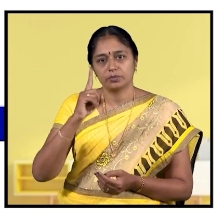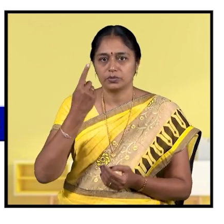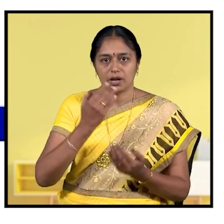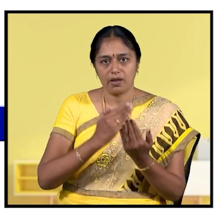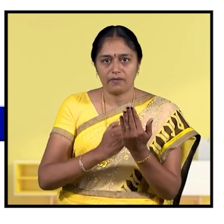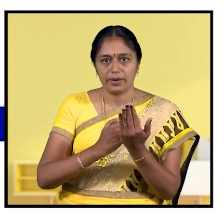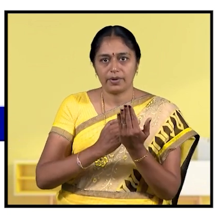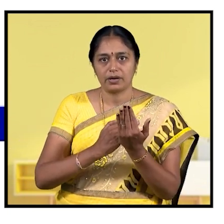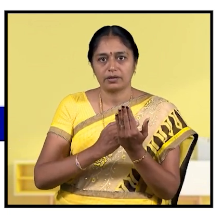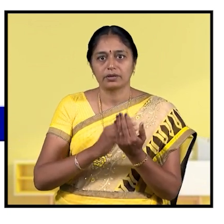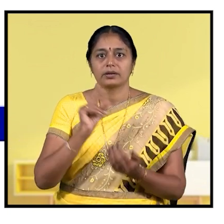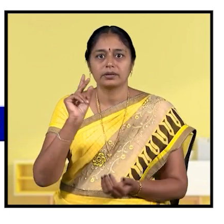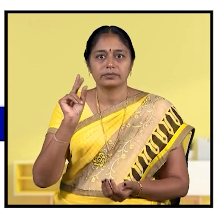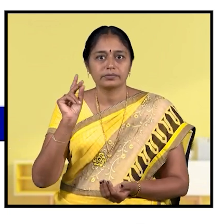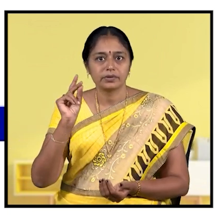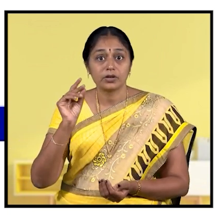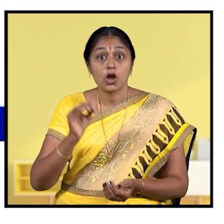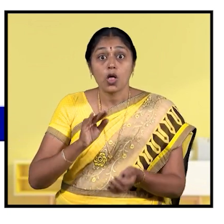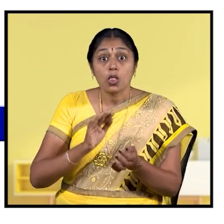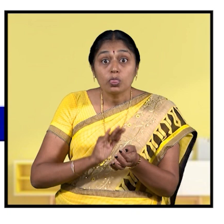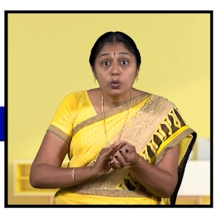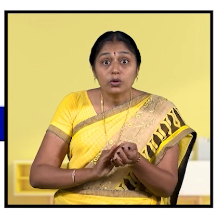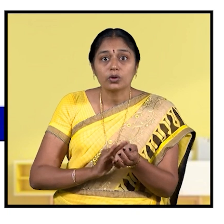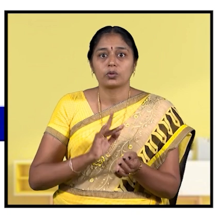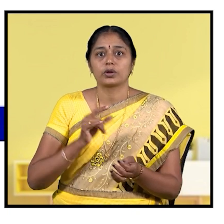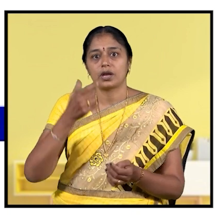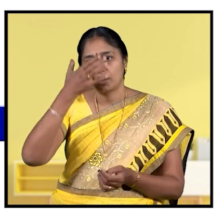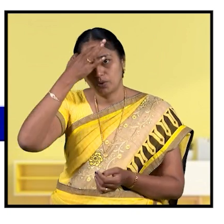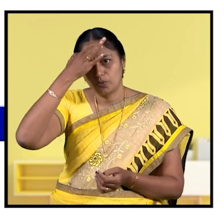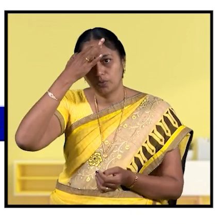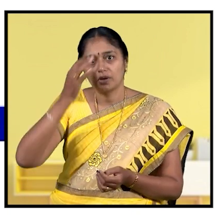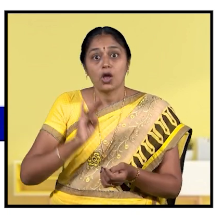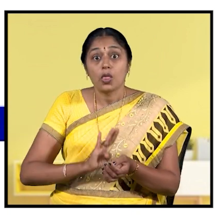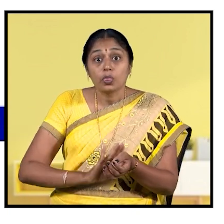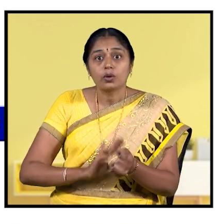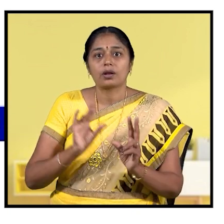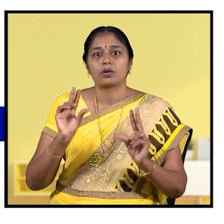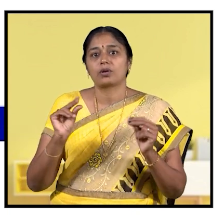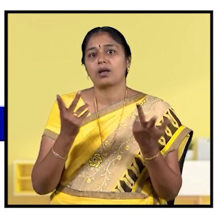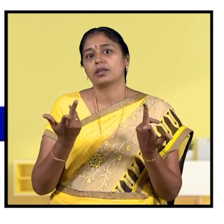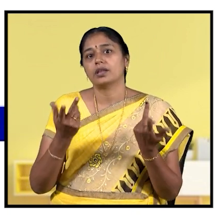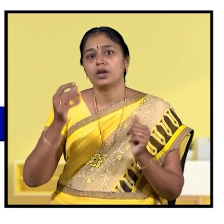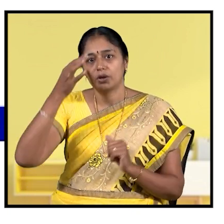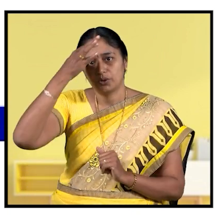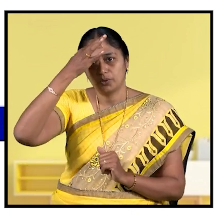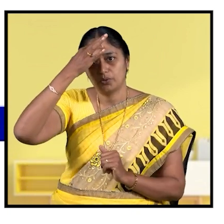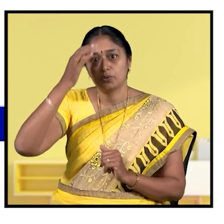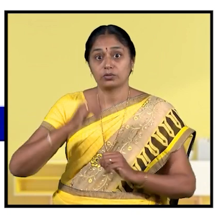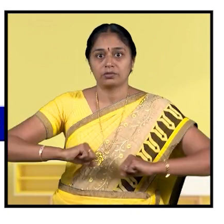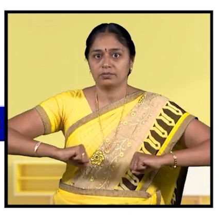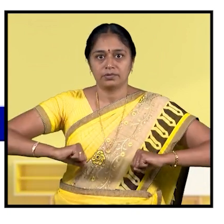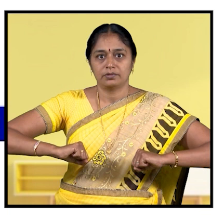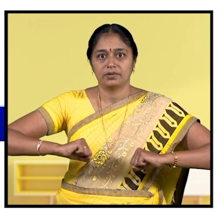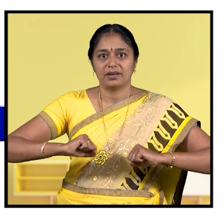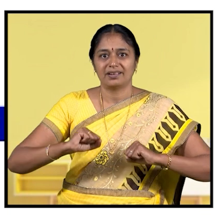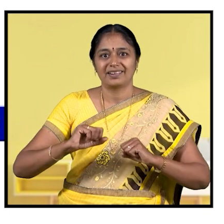வகைப்பாடு. இரண்டாவது வகைப்பாடு வந்து நோய் வந்து பார்த்திங்கன்னா, தொற்றக்கூடிய நோய், தொற்றாத நோய். உதாரணமாக தொற்றாத நோய் அப்படின்னா என்னென்னு பார்த்தோன்னாக்க, ஒருத்தர் உடல் பருமனாக இருக்கார்,